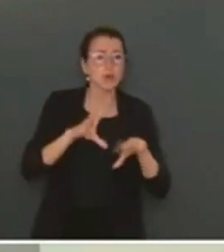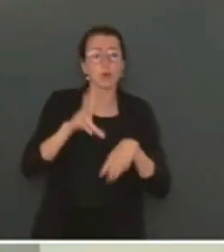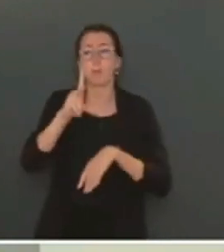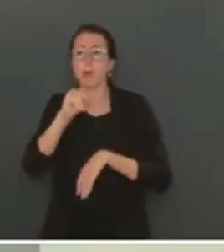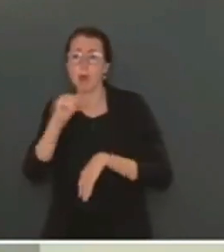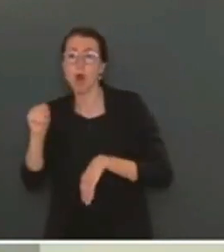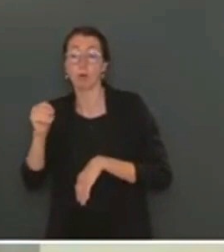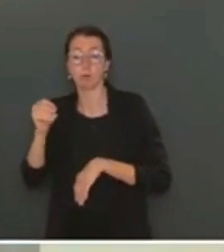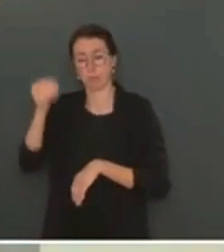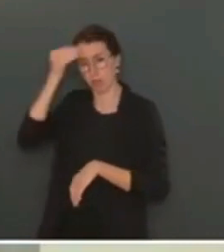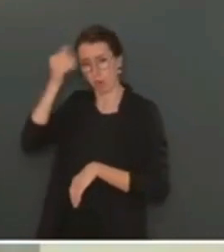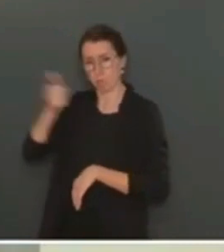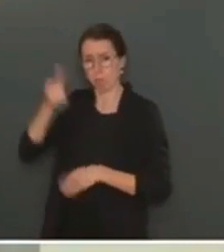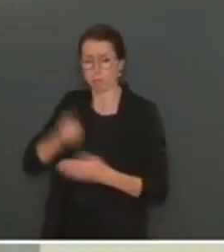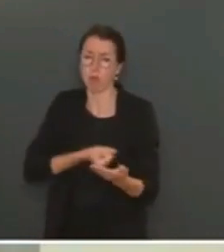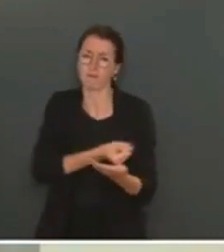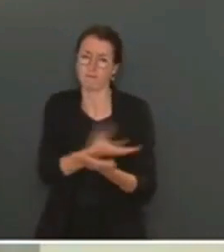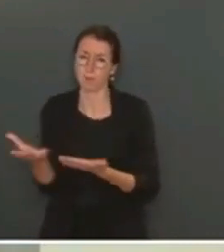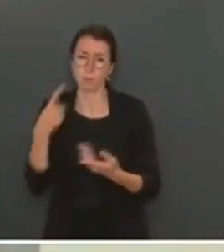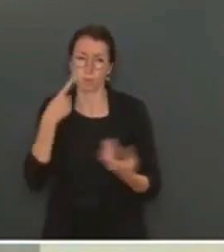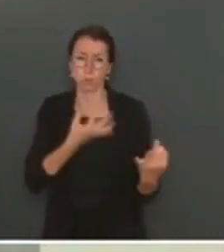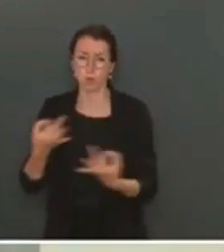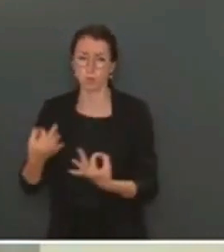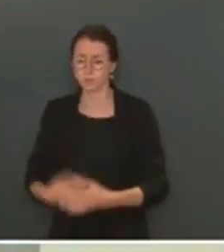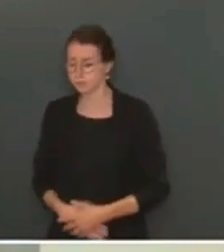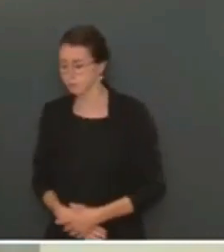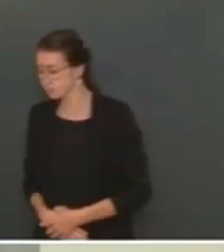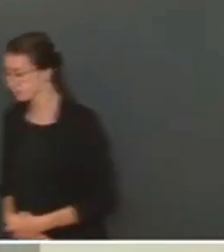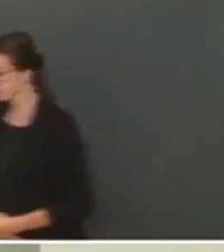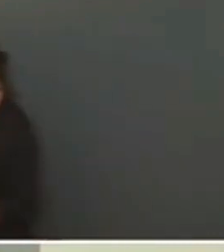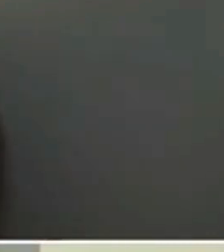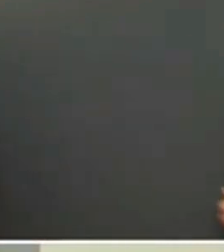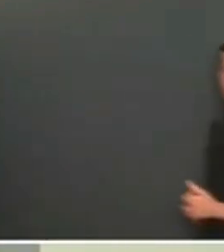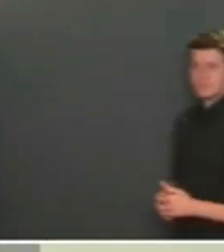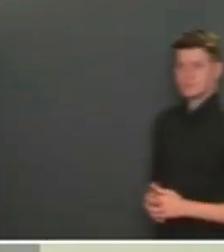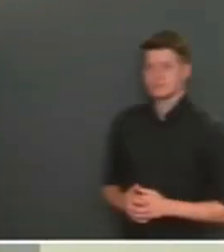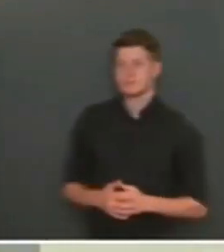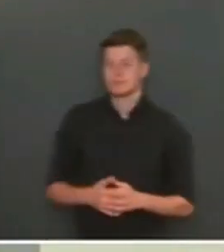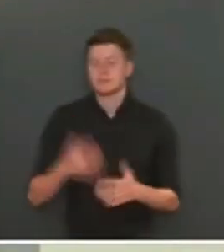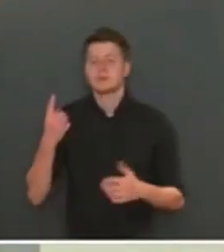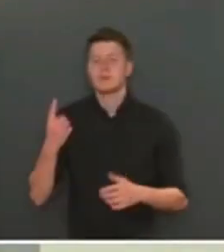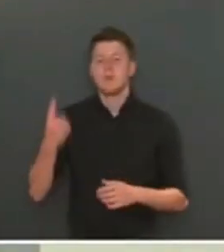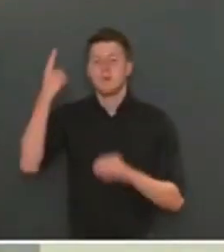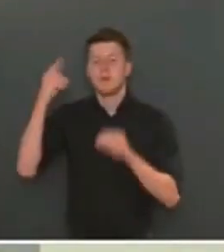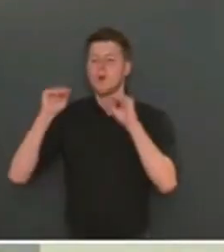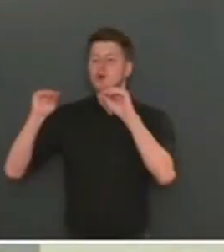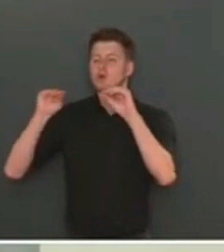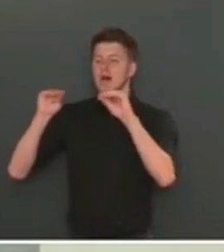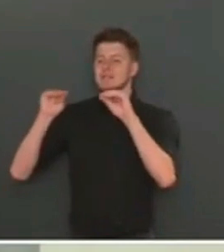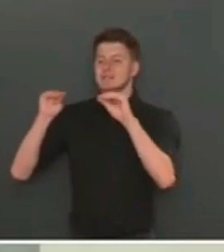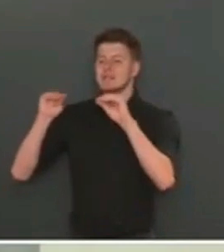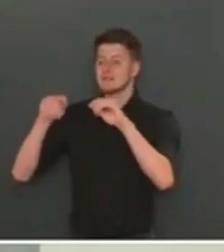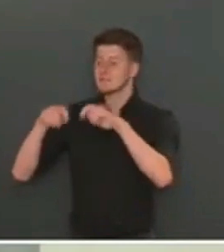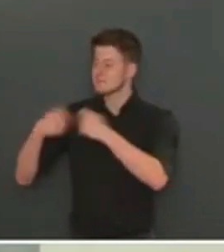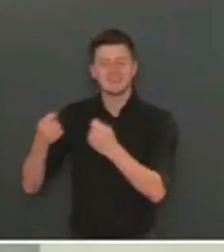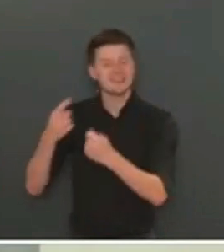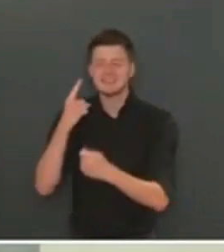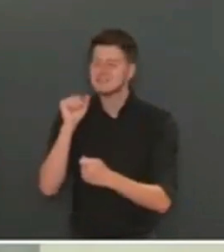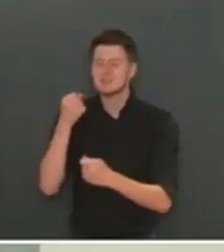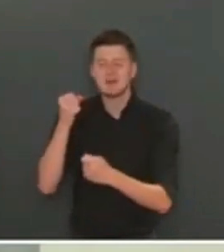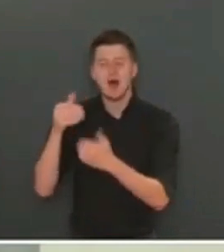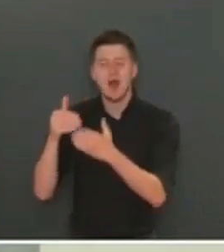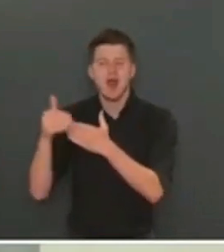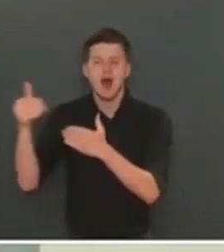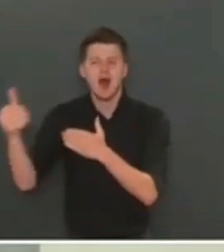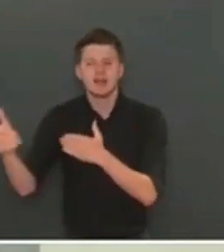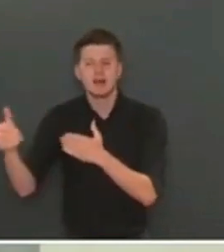'enseignement supérieur, le début de l'année scolaire débute plus tard. Là, une concertation